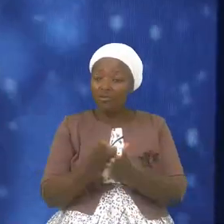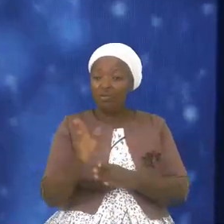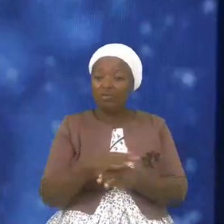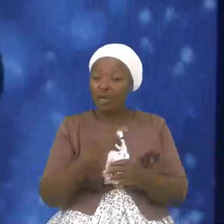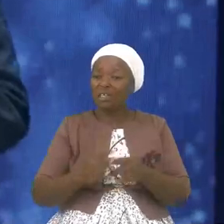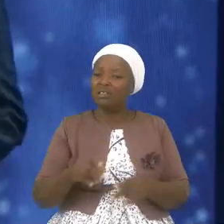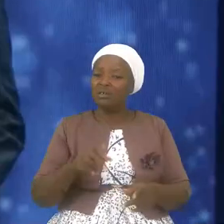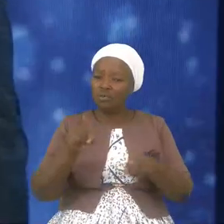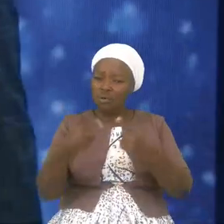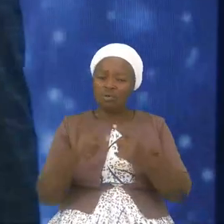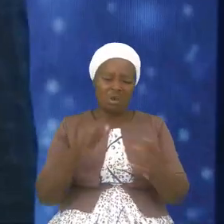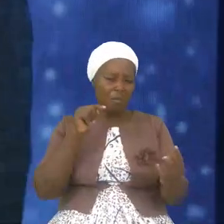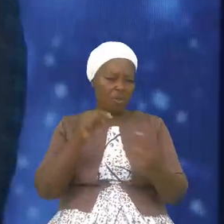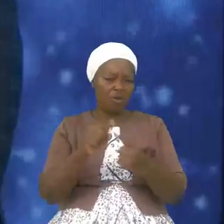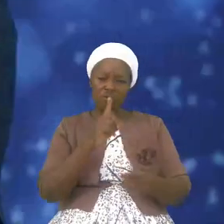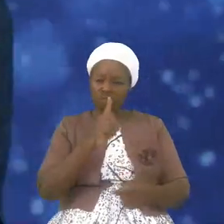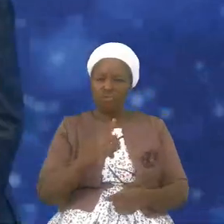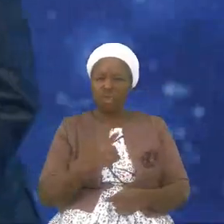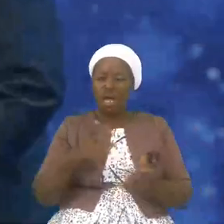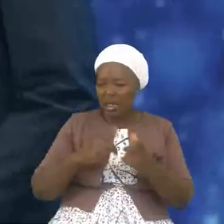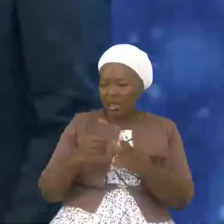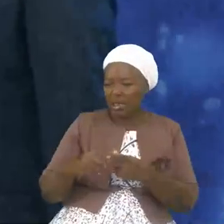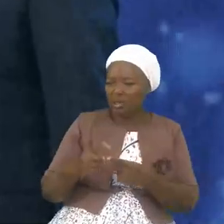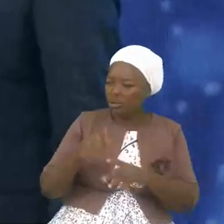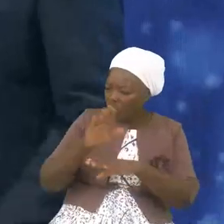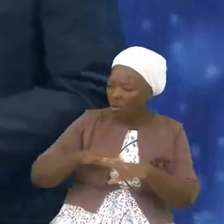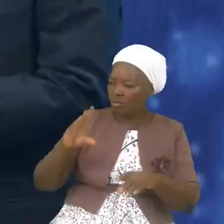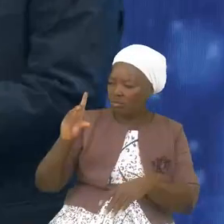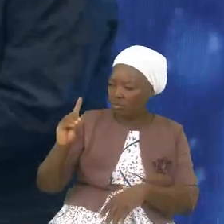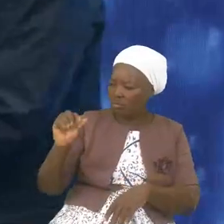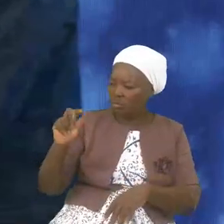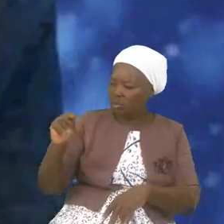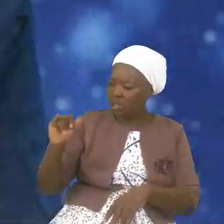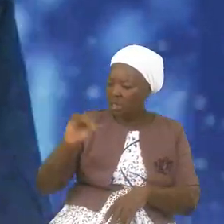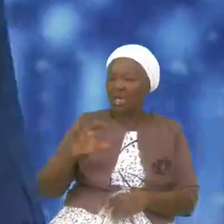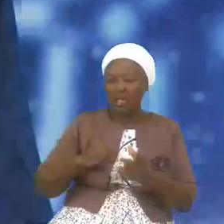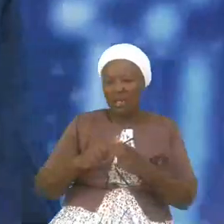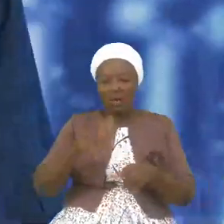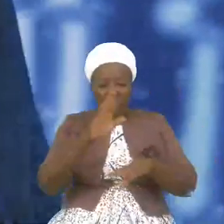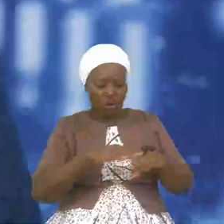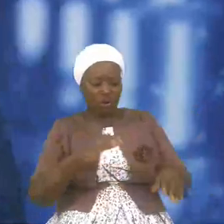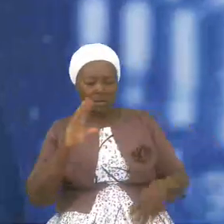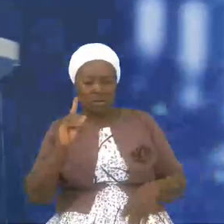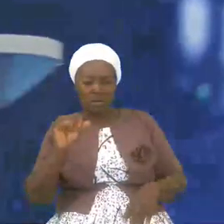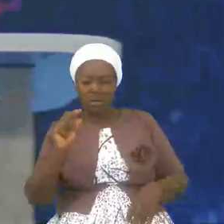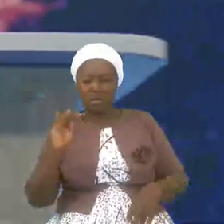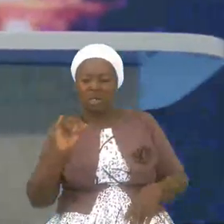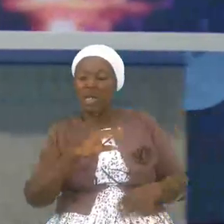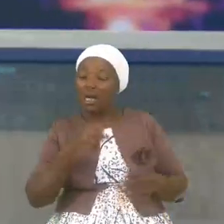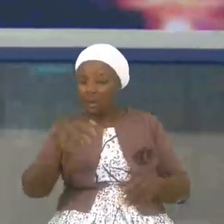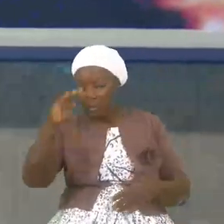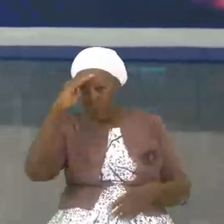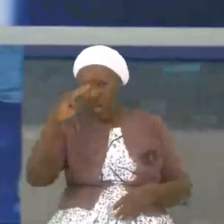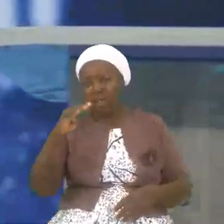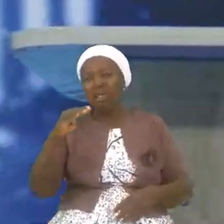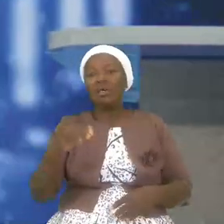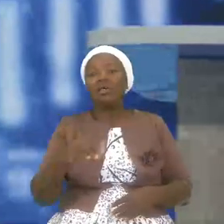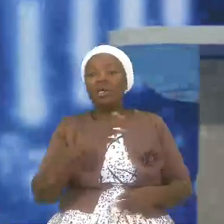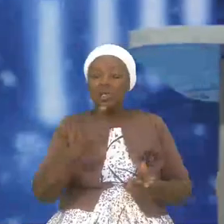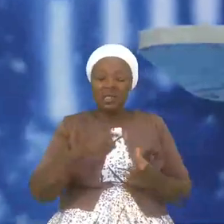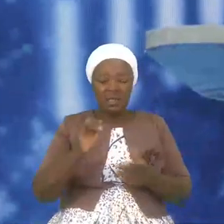direct. Appelle Daniel. Et on l'a appelé Daniel. Et comme on a appelé Daniel, l'homme,